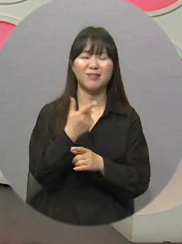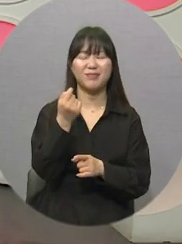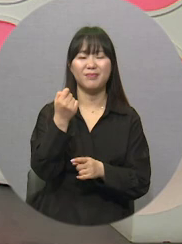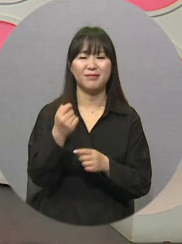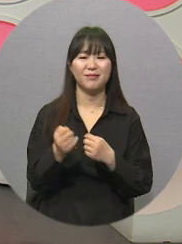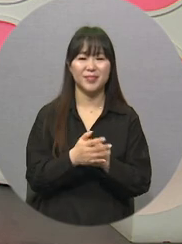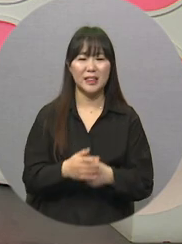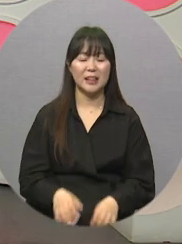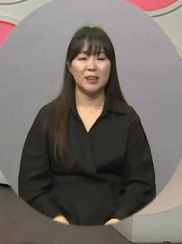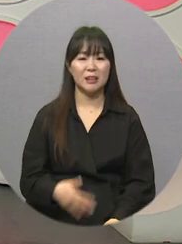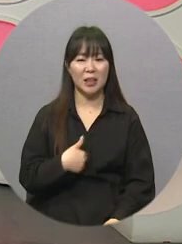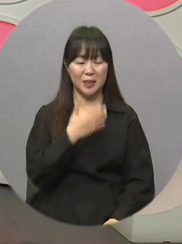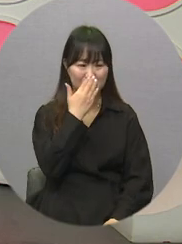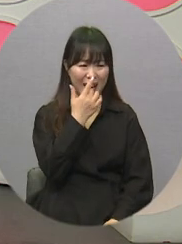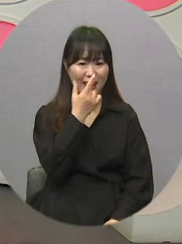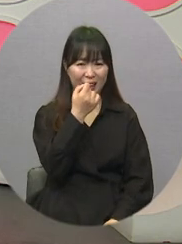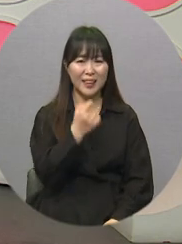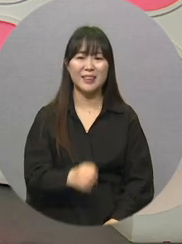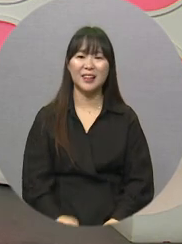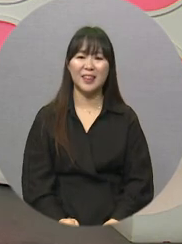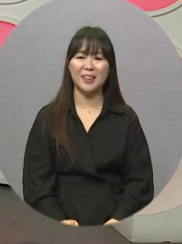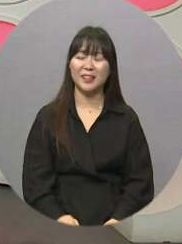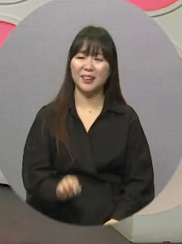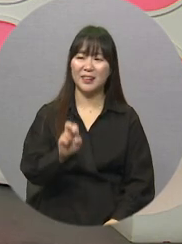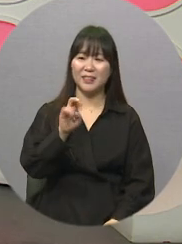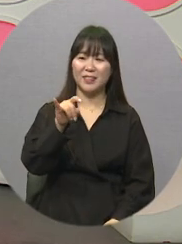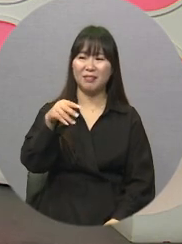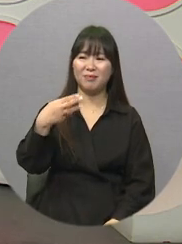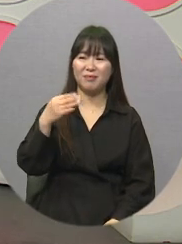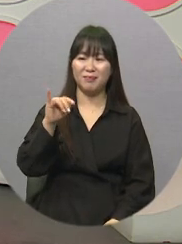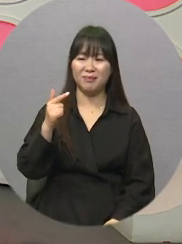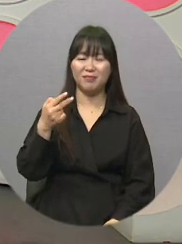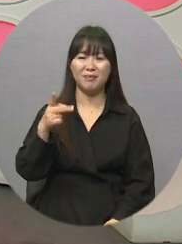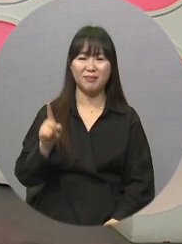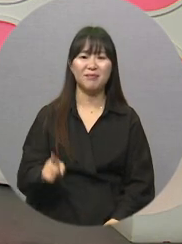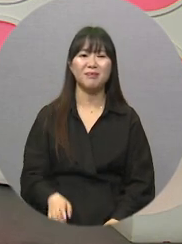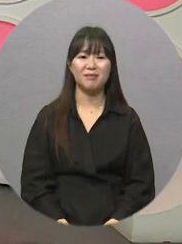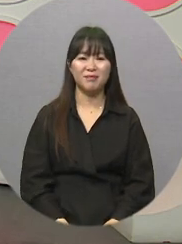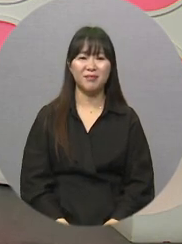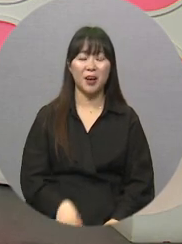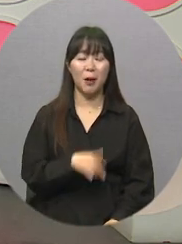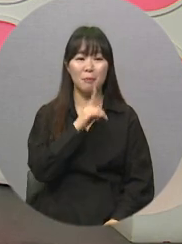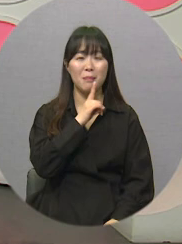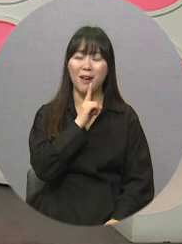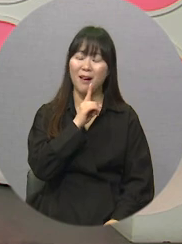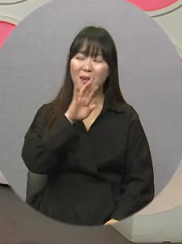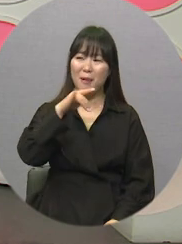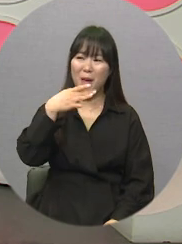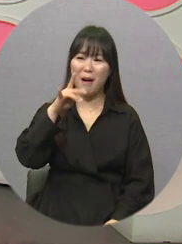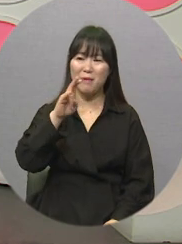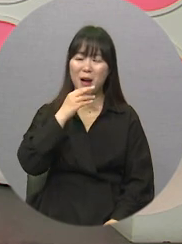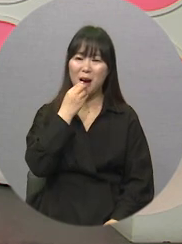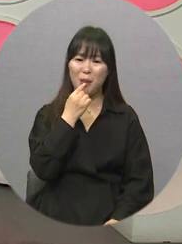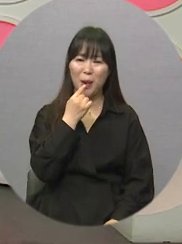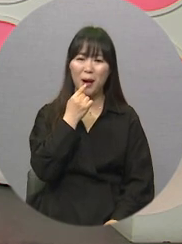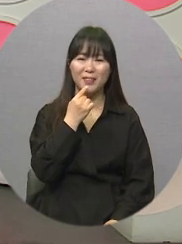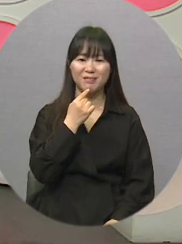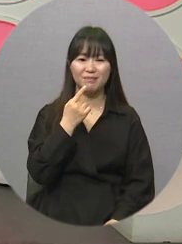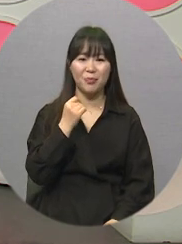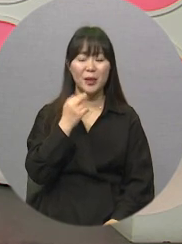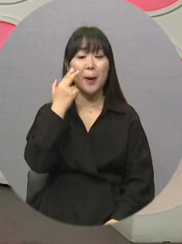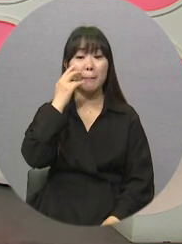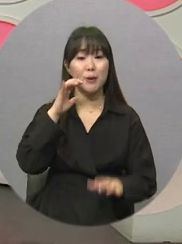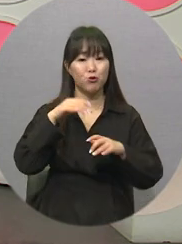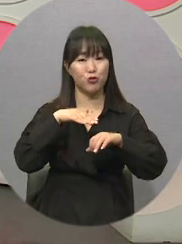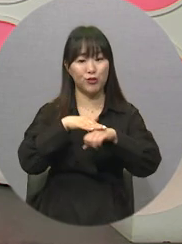그렇죠. 저는 착했고. 야, 멜린다. 네, 멜린다. 발음이 오늘 왜 이렇게 꼬아? 어우, 미국